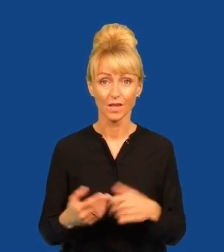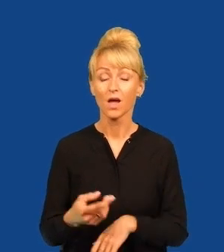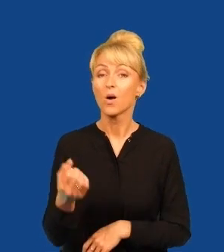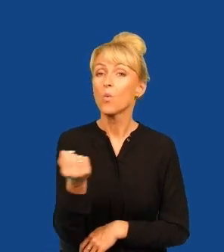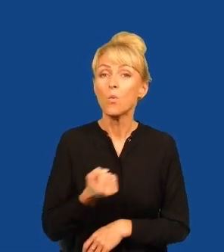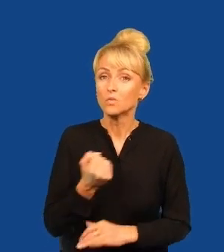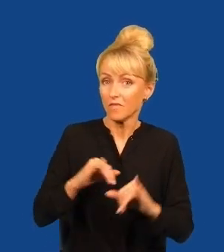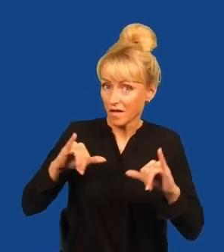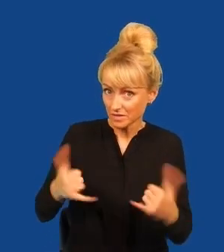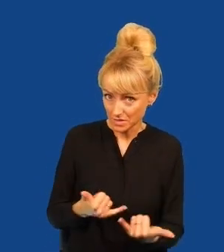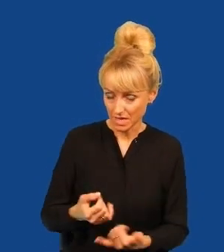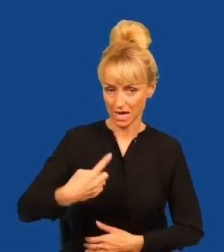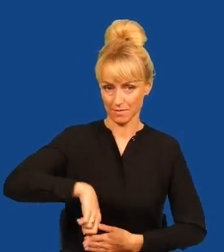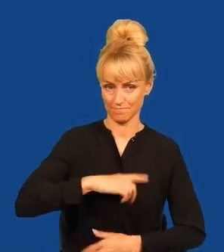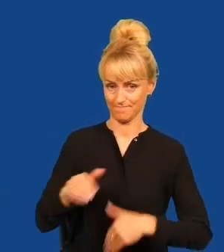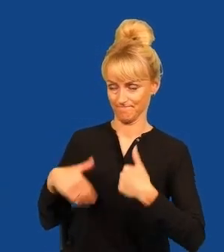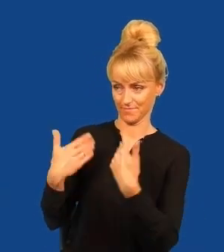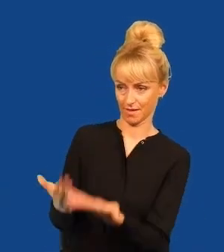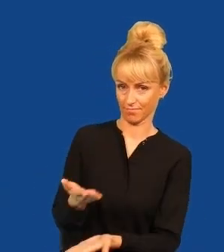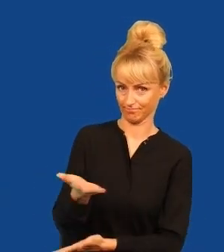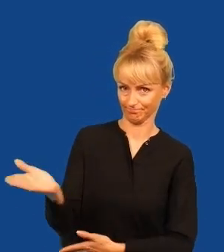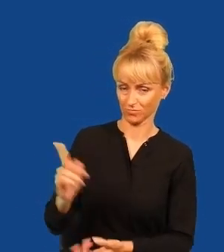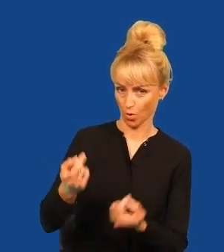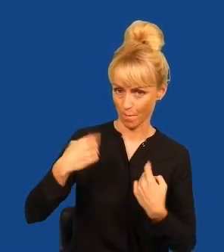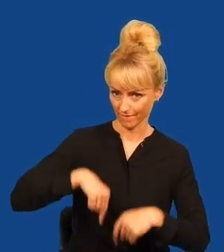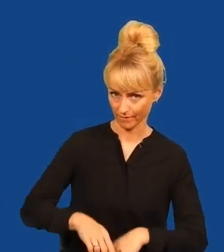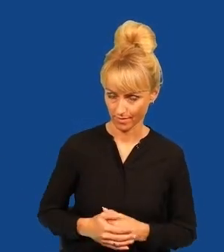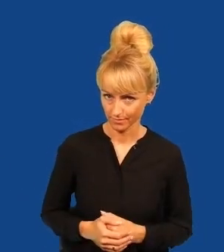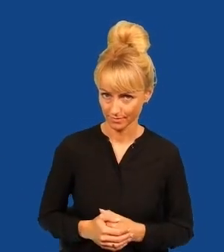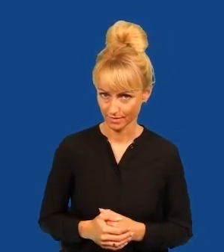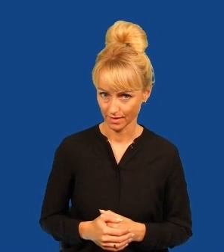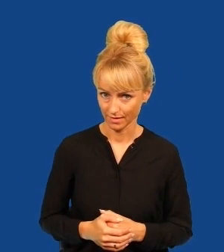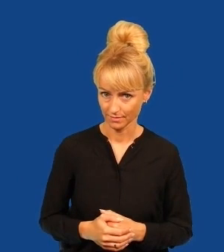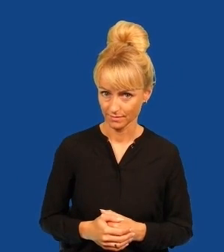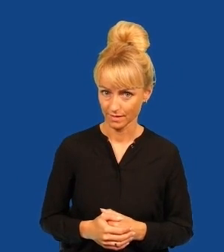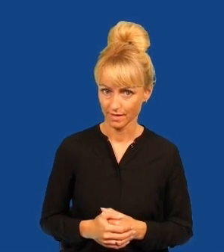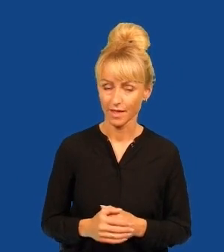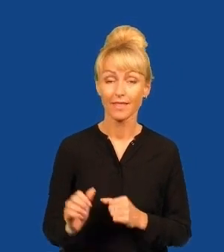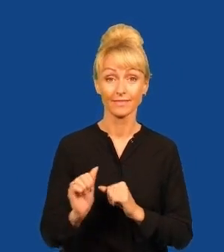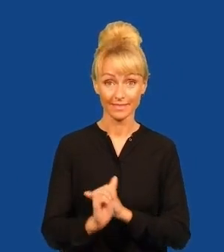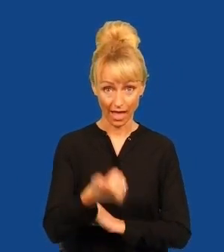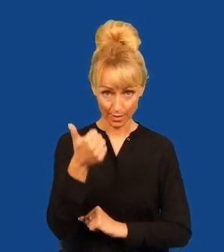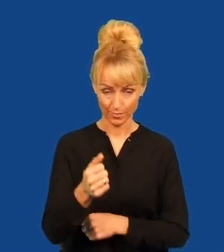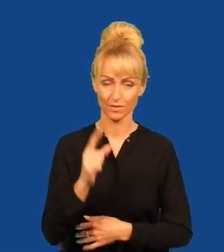userów. Pierwszym krokiem do takiego oddania steru jest personalizowany onboarding.